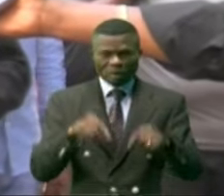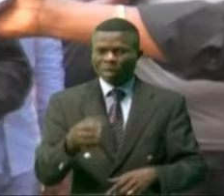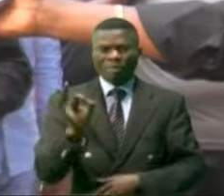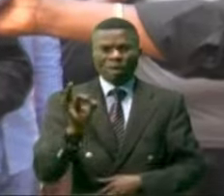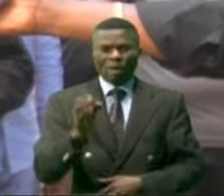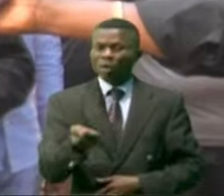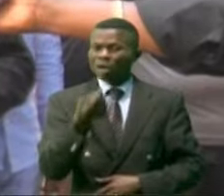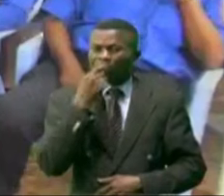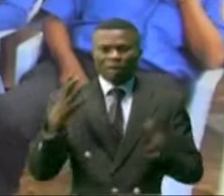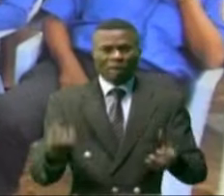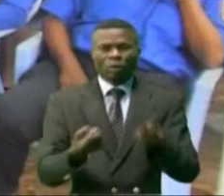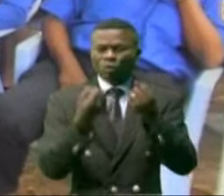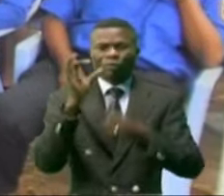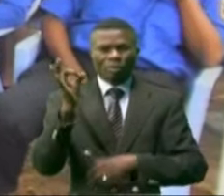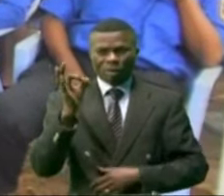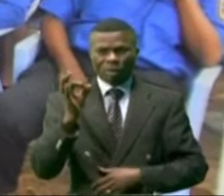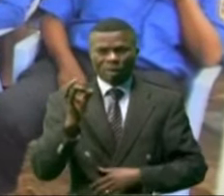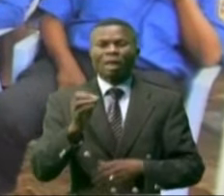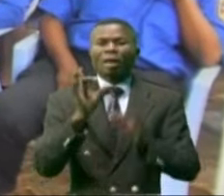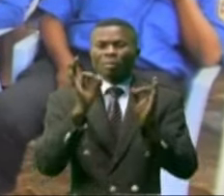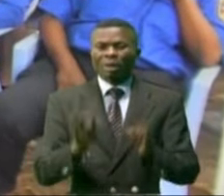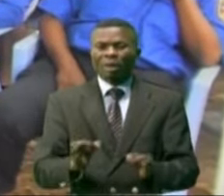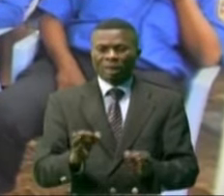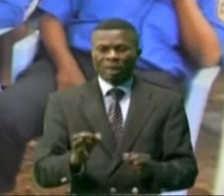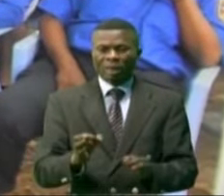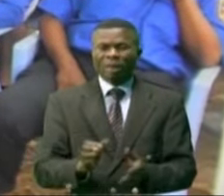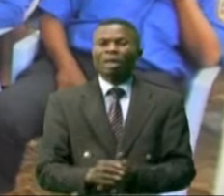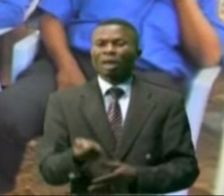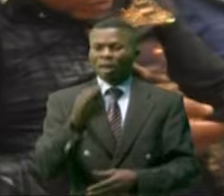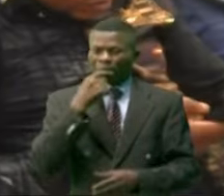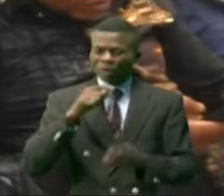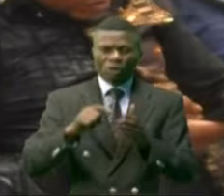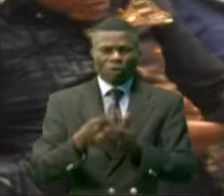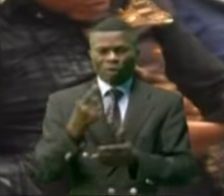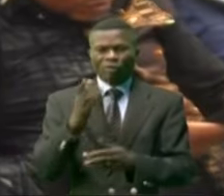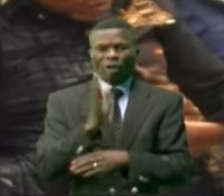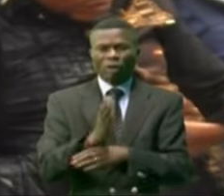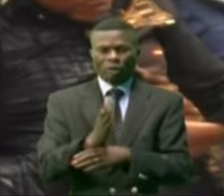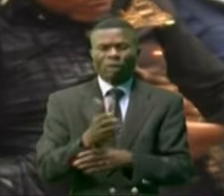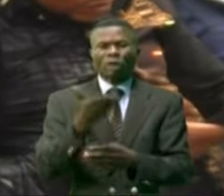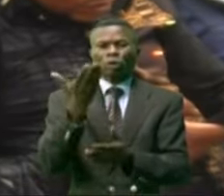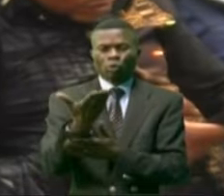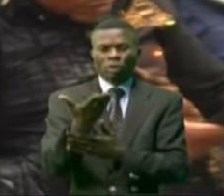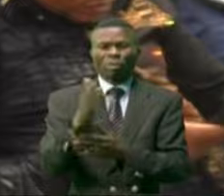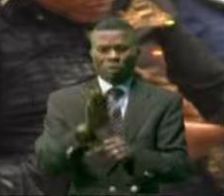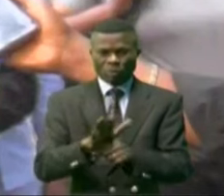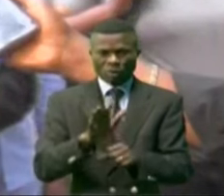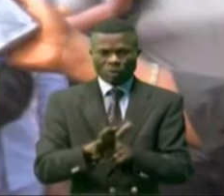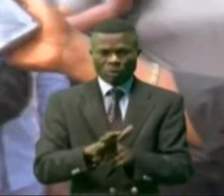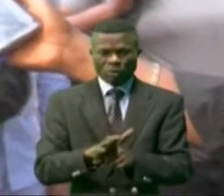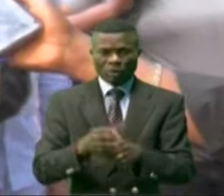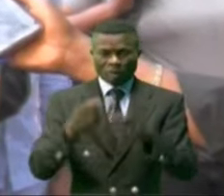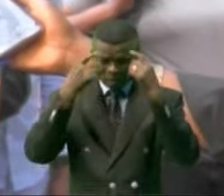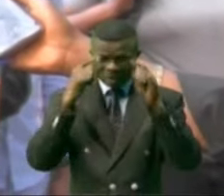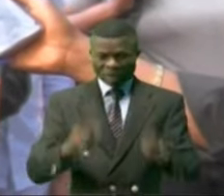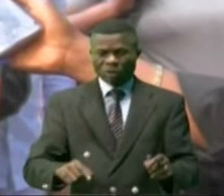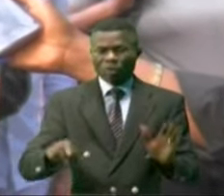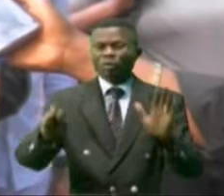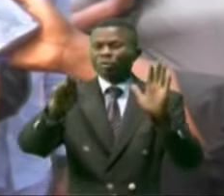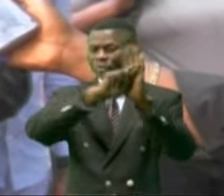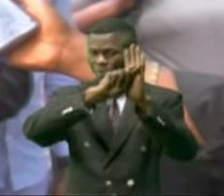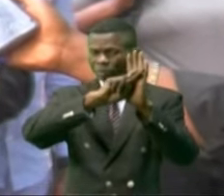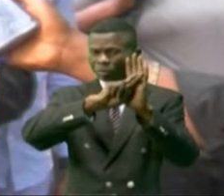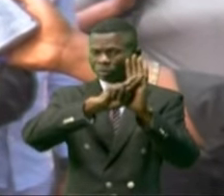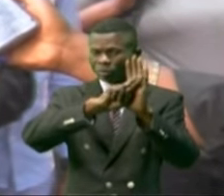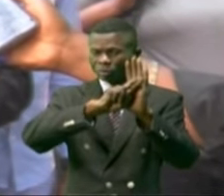connu officiellement, si ce n'est un traitement symptomatique. Nous martelons ici sur les mesures barrières